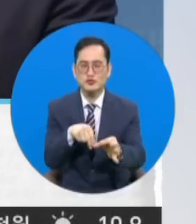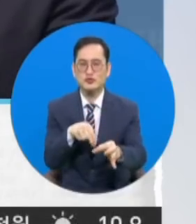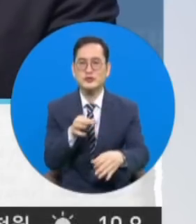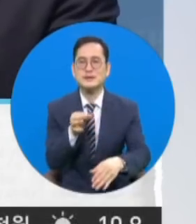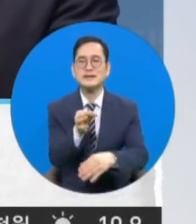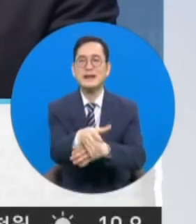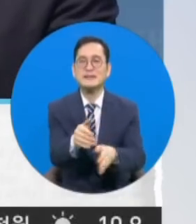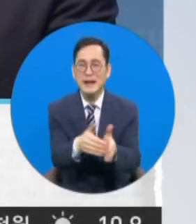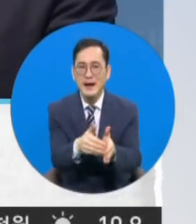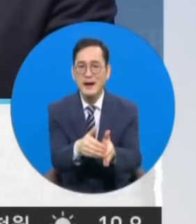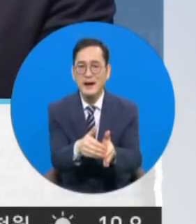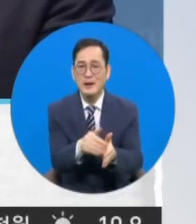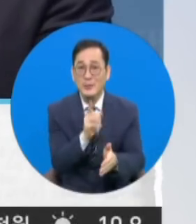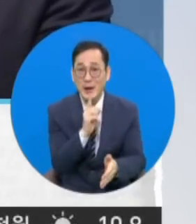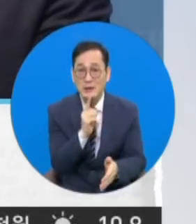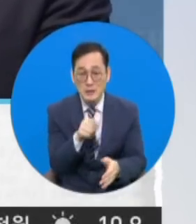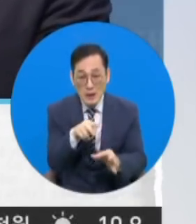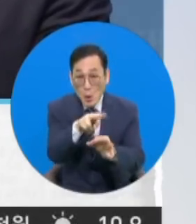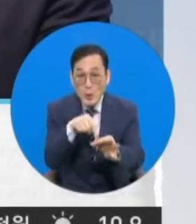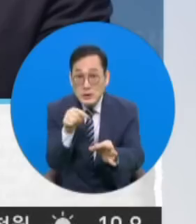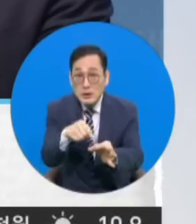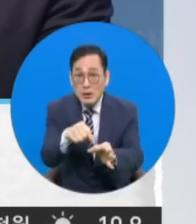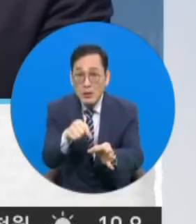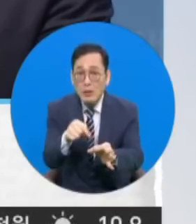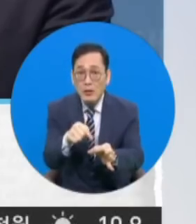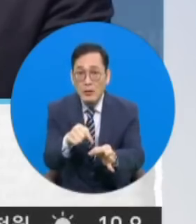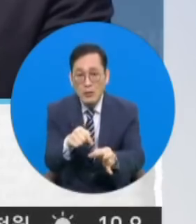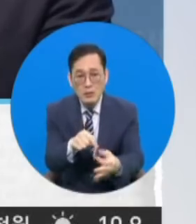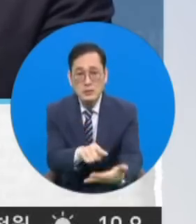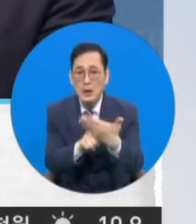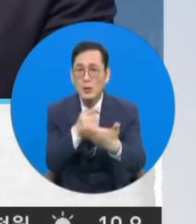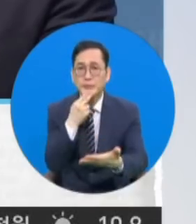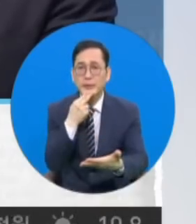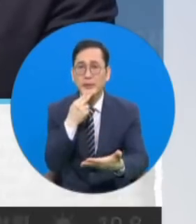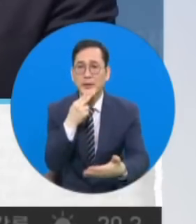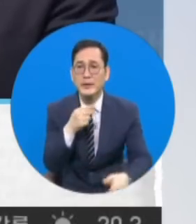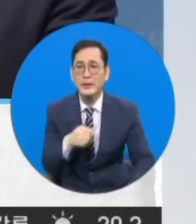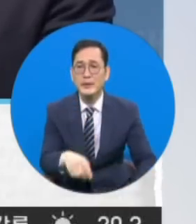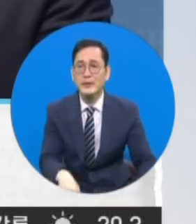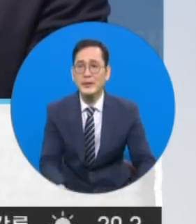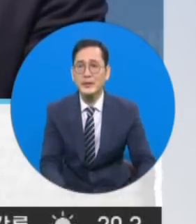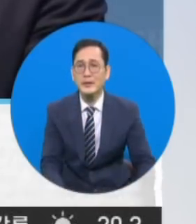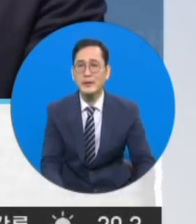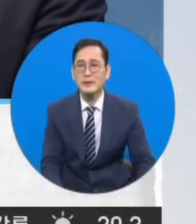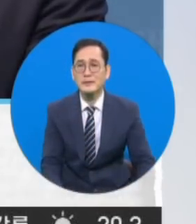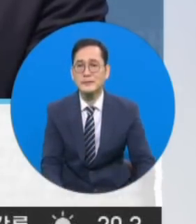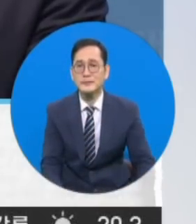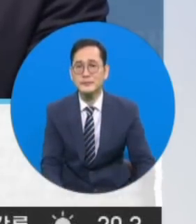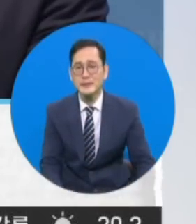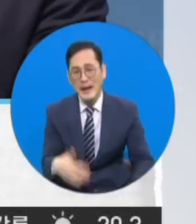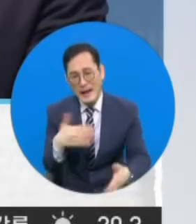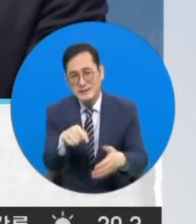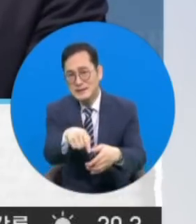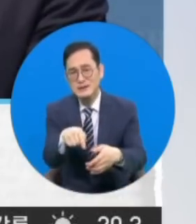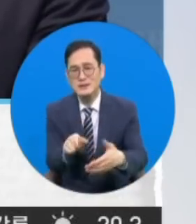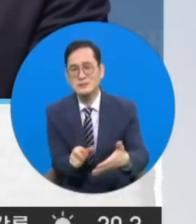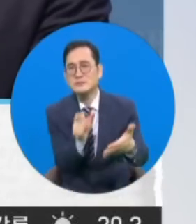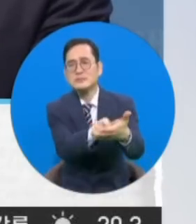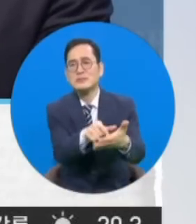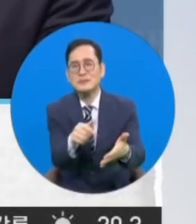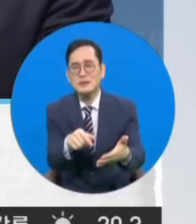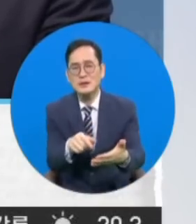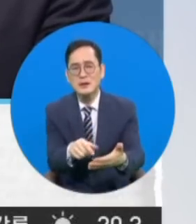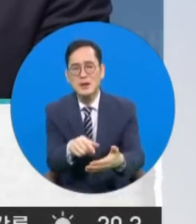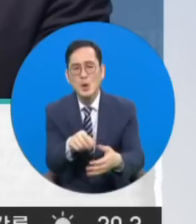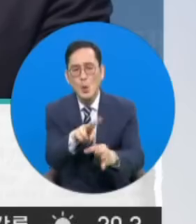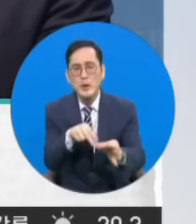업비트의 리믹스가 상장이 안 돼 있었던 거예요 그러니까 위닉스 안 팔고 있는데 그 도로 샀다고 얘기를 하니까 어 그럼 도대체 어떻게 된 거야 상장도